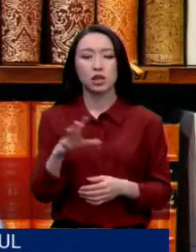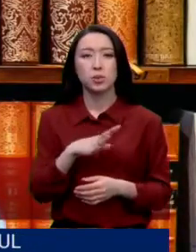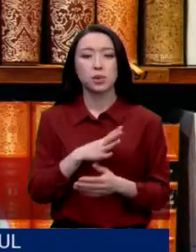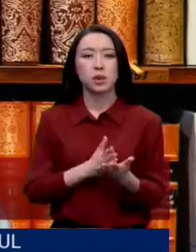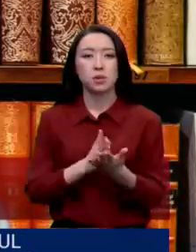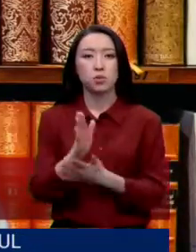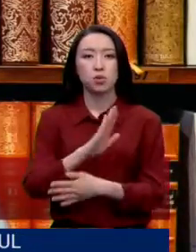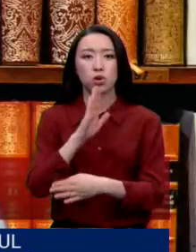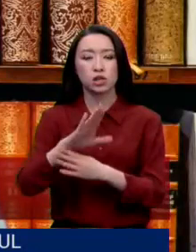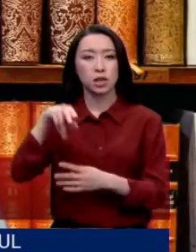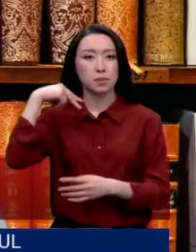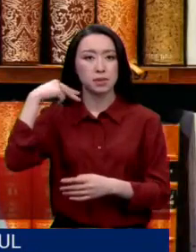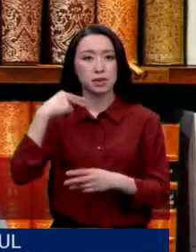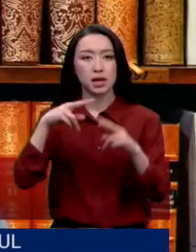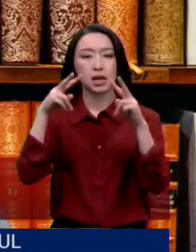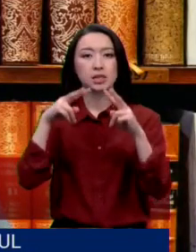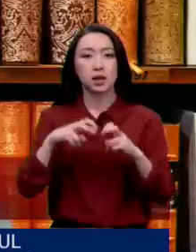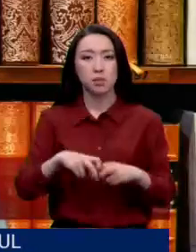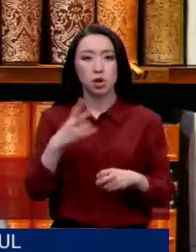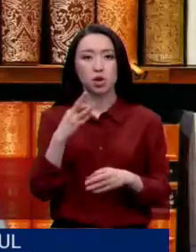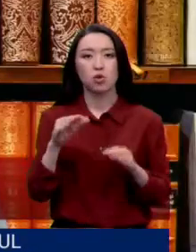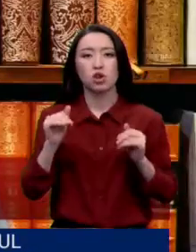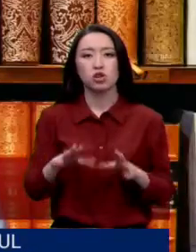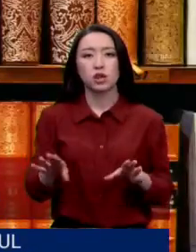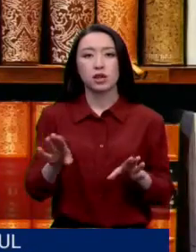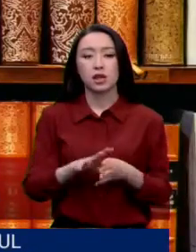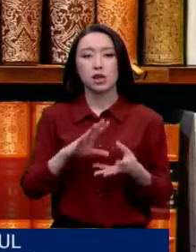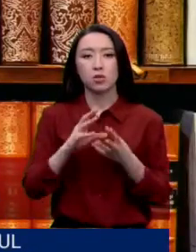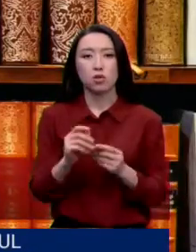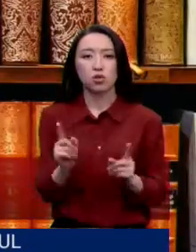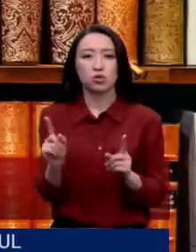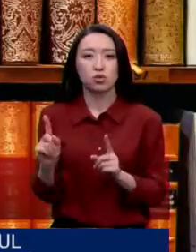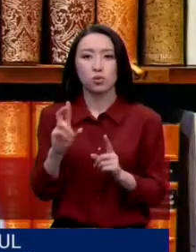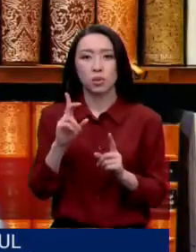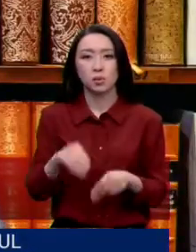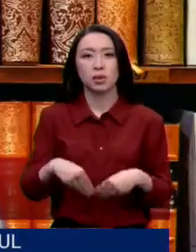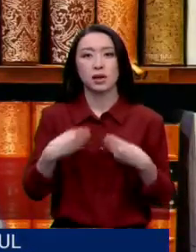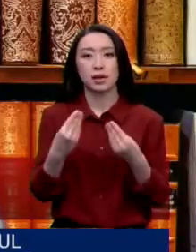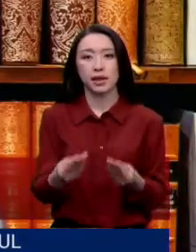прямое указание президента разобраться, ну вот решили таким образом хотя бы что-то дать